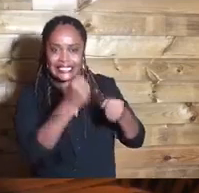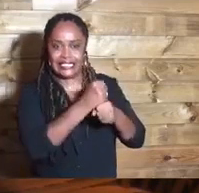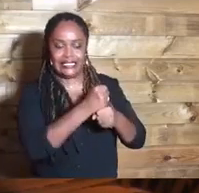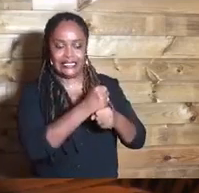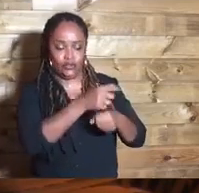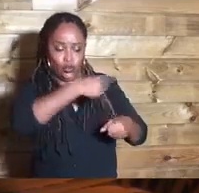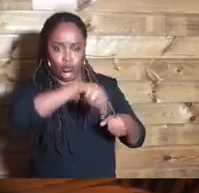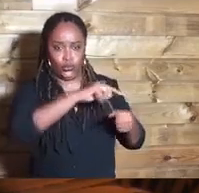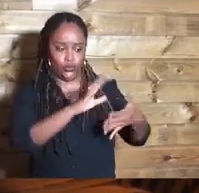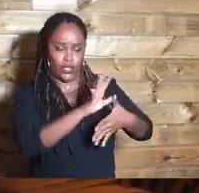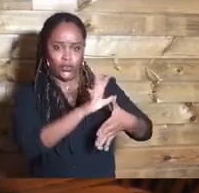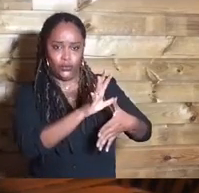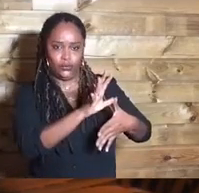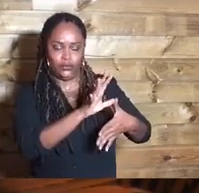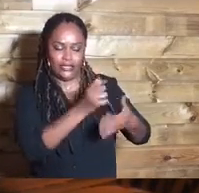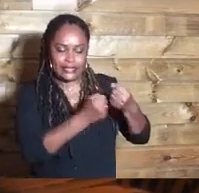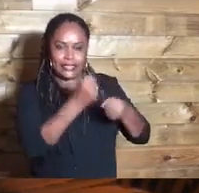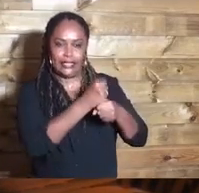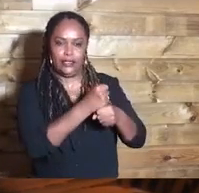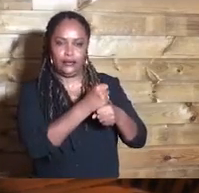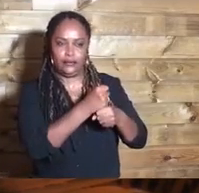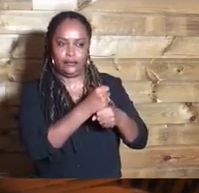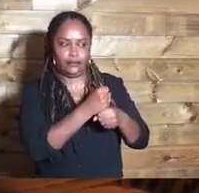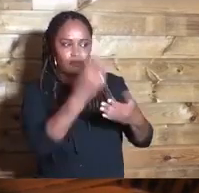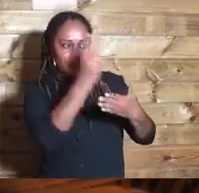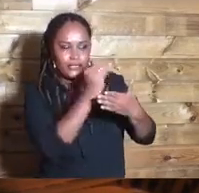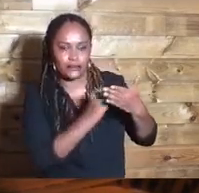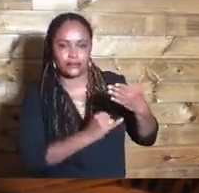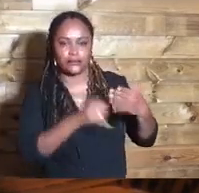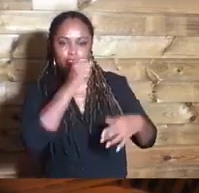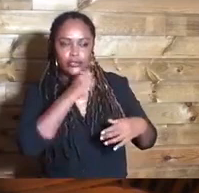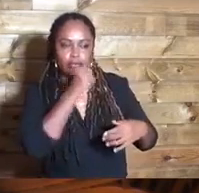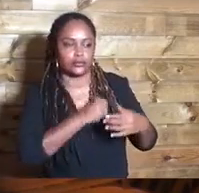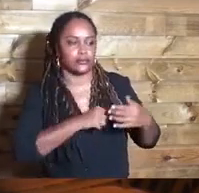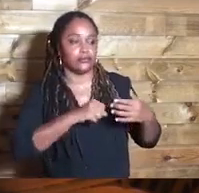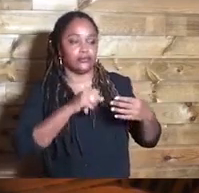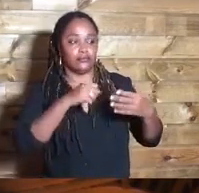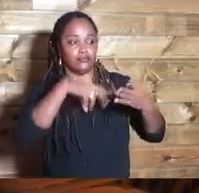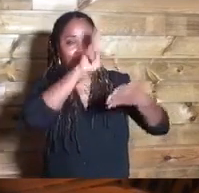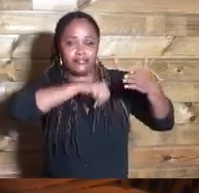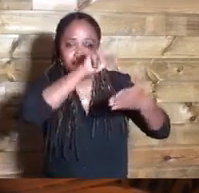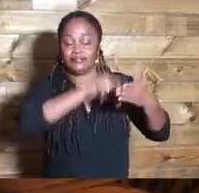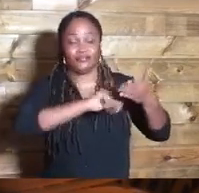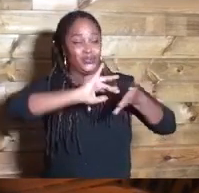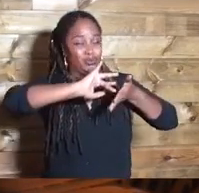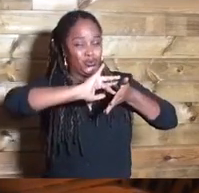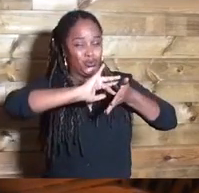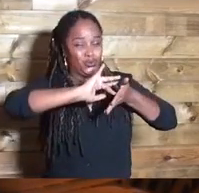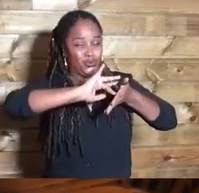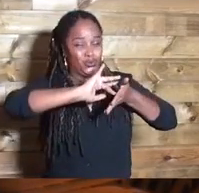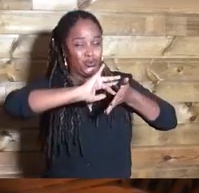c'est nous. C'est tout ça, nous avons créé. Et c'est vrai que, depuis pendant un temps,